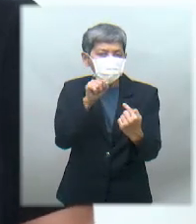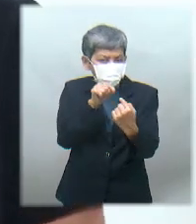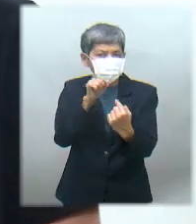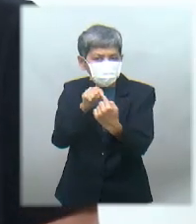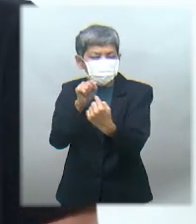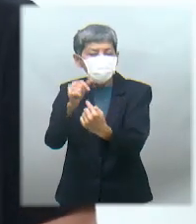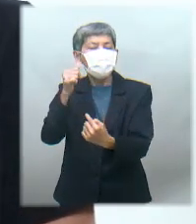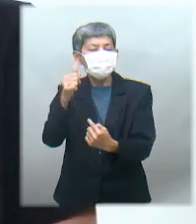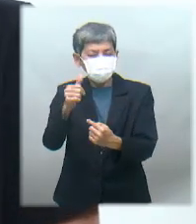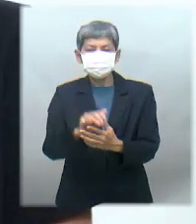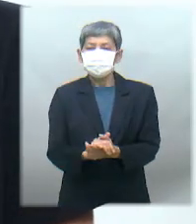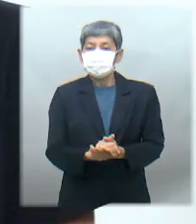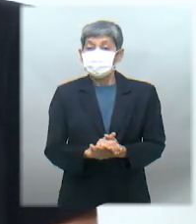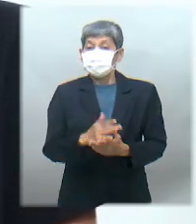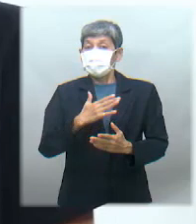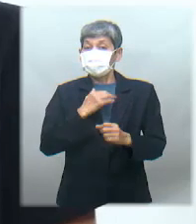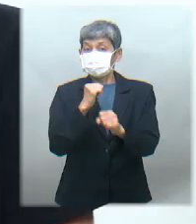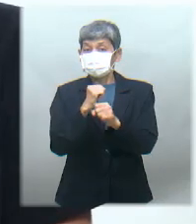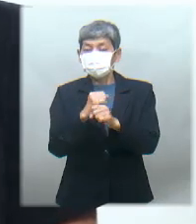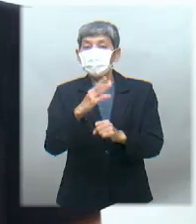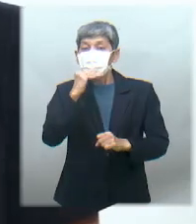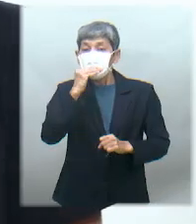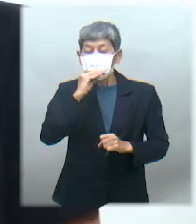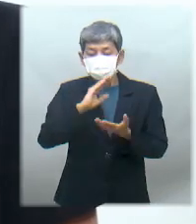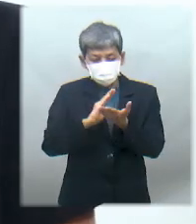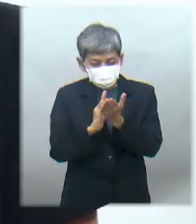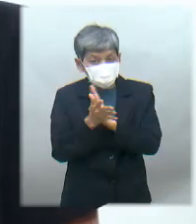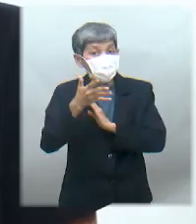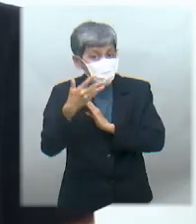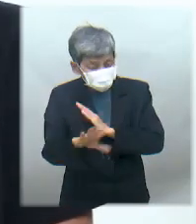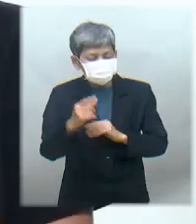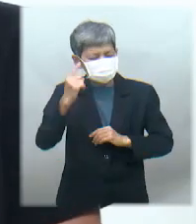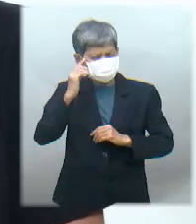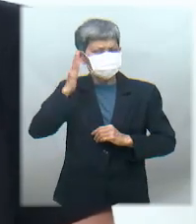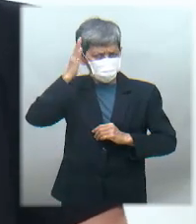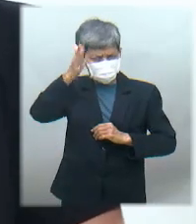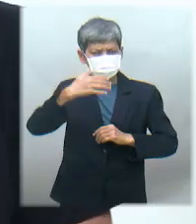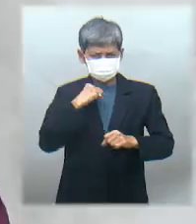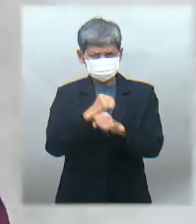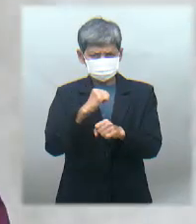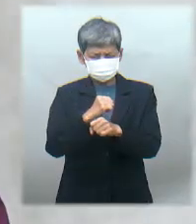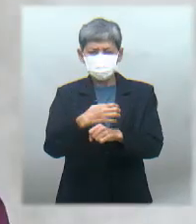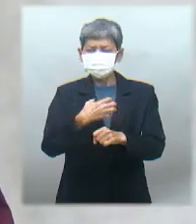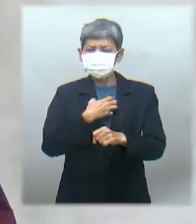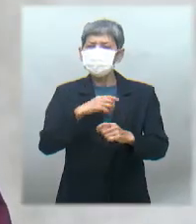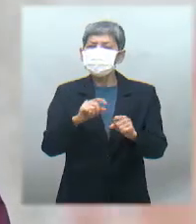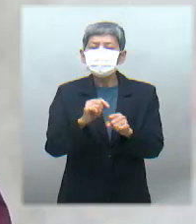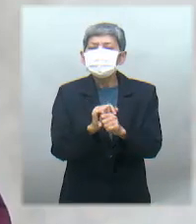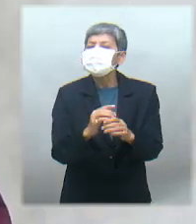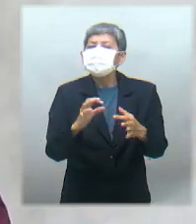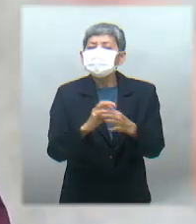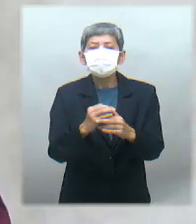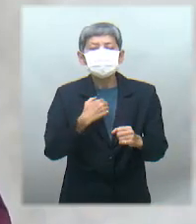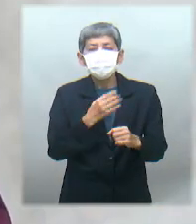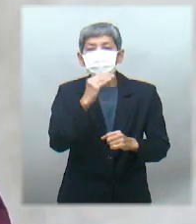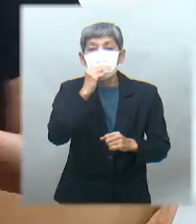มถึงตอนนี้คืเหมือนกัวา นอกจากเราทำเปลยเสีงแล้วเหมือนเราวางแนแนาคตเราอยากทำ summarize คอสรุปเหมอนค